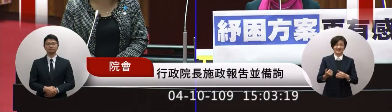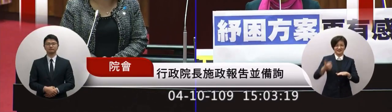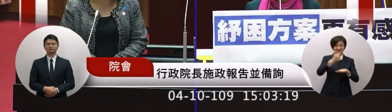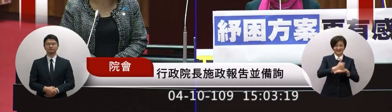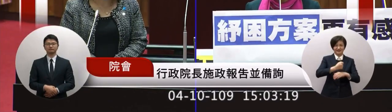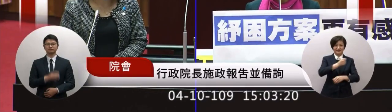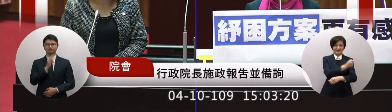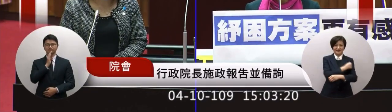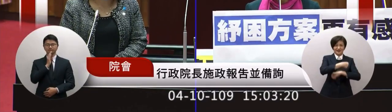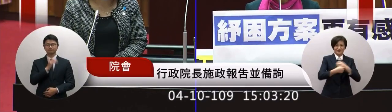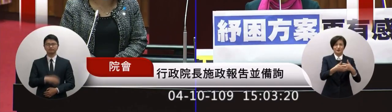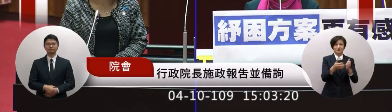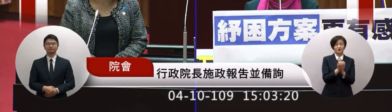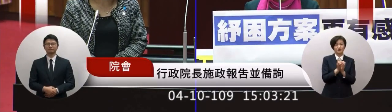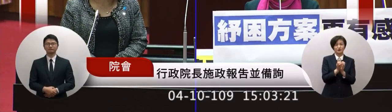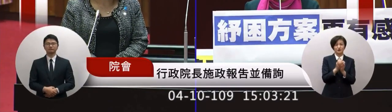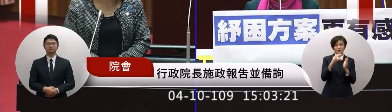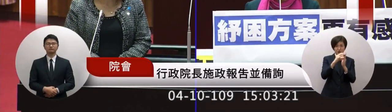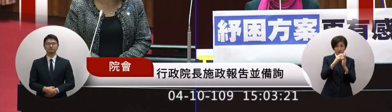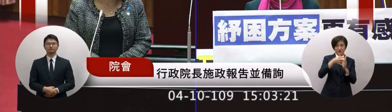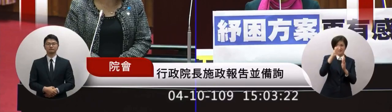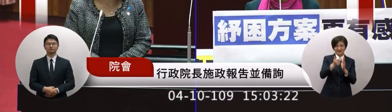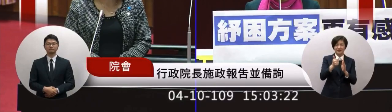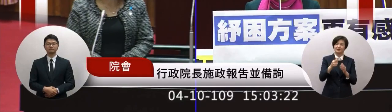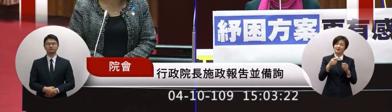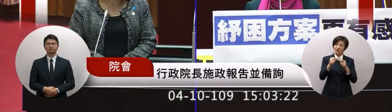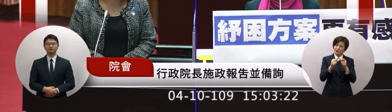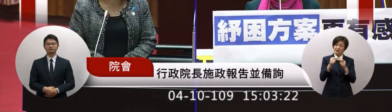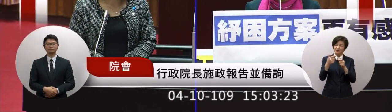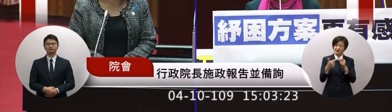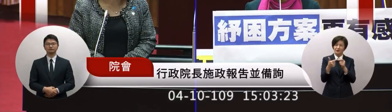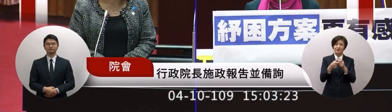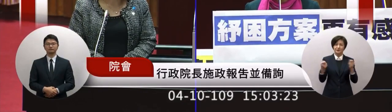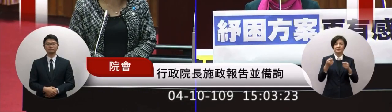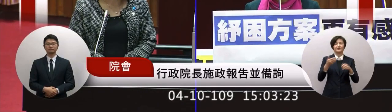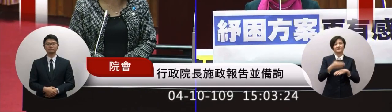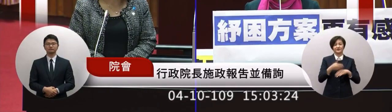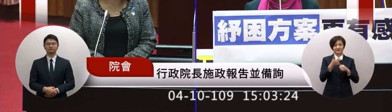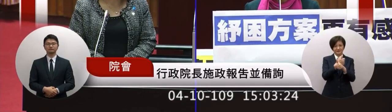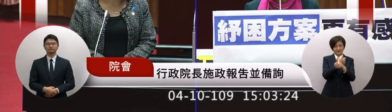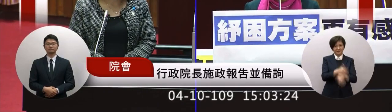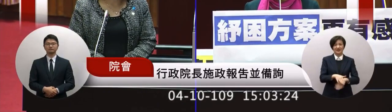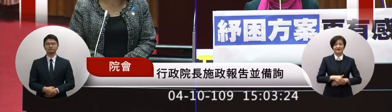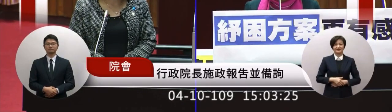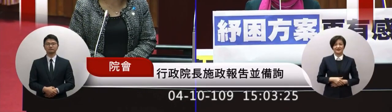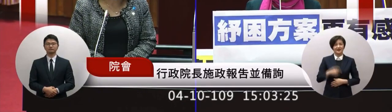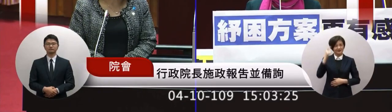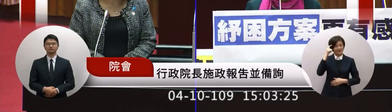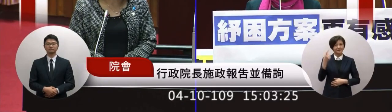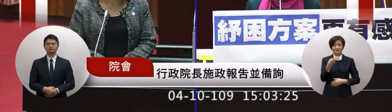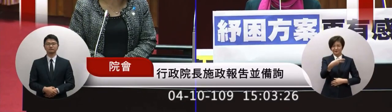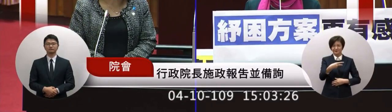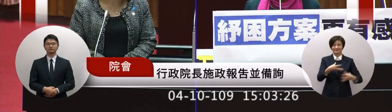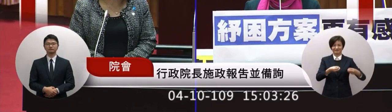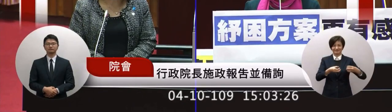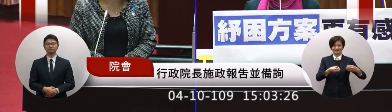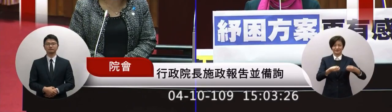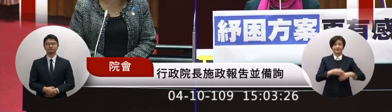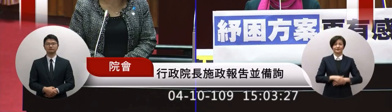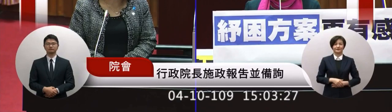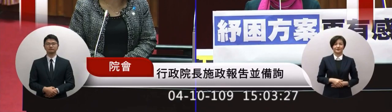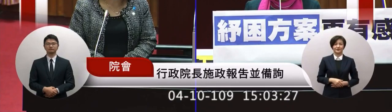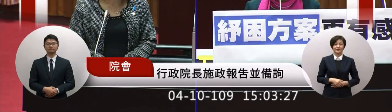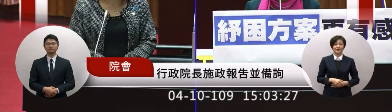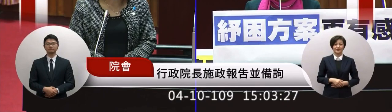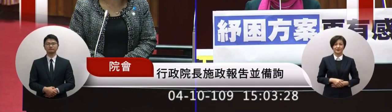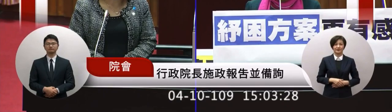是 大概5-6年，所以劳动的业务想要跟我们部长讨论一下。 是， 那因为